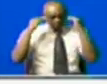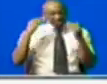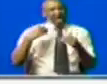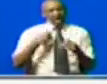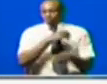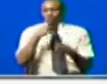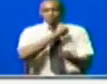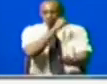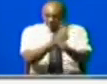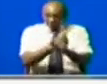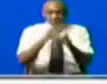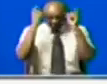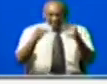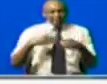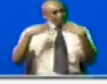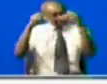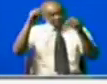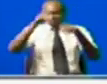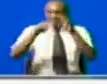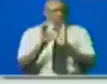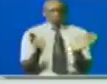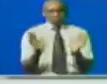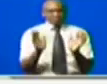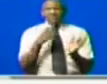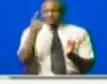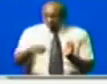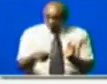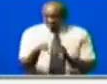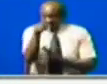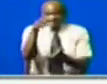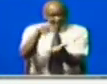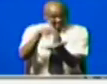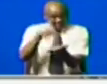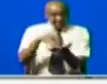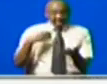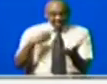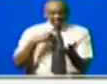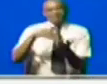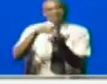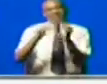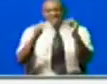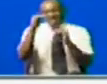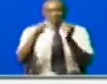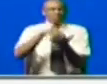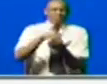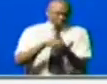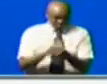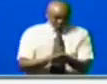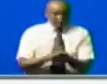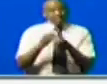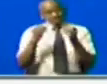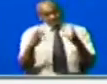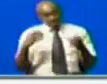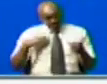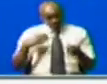yoyote kuhusu uchaguzi wa rais, mbali na kufafanua kwamba kesi hiyo ilikuwa na viwango hafifu. Na licha ya pingamizi za wakili